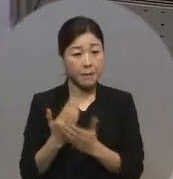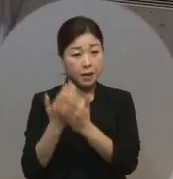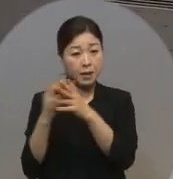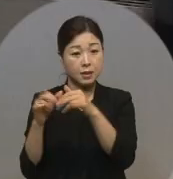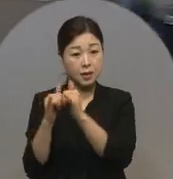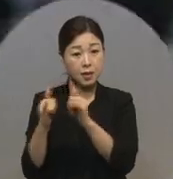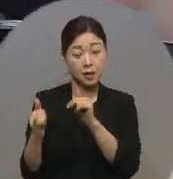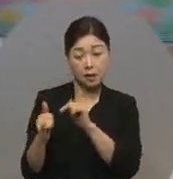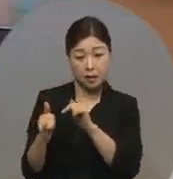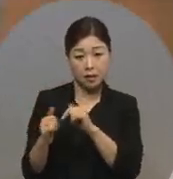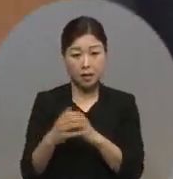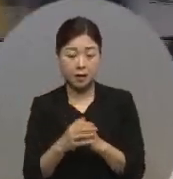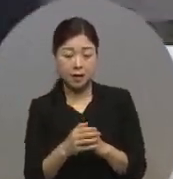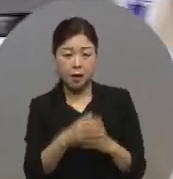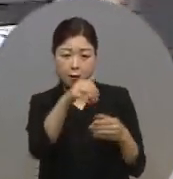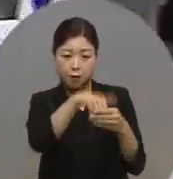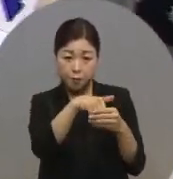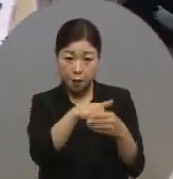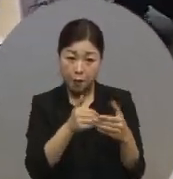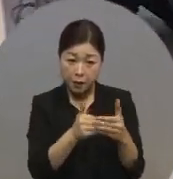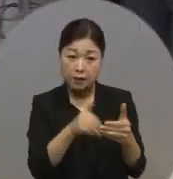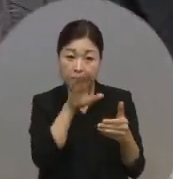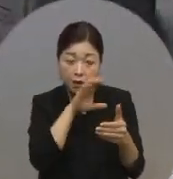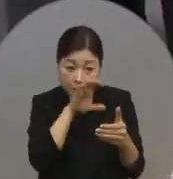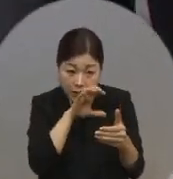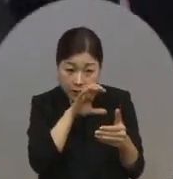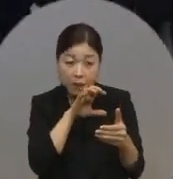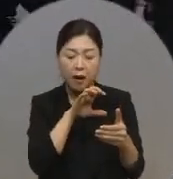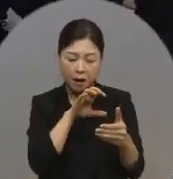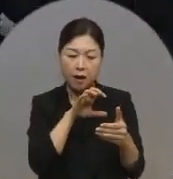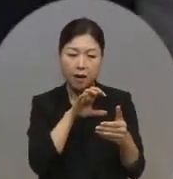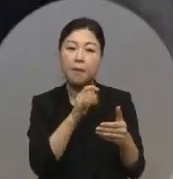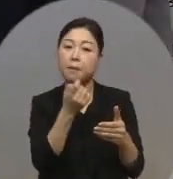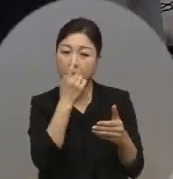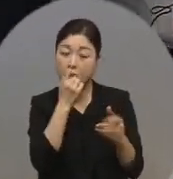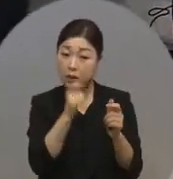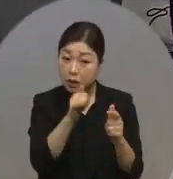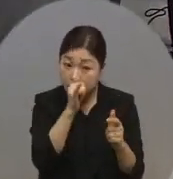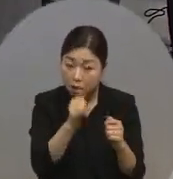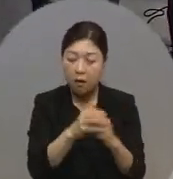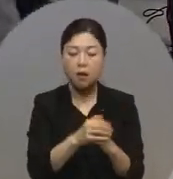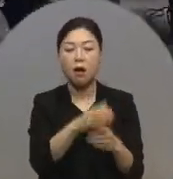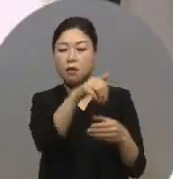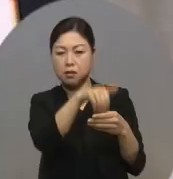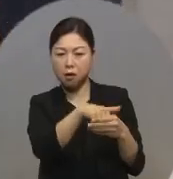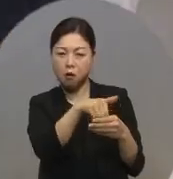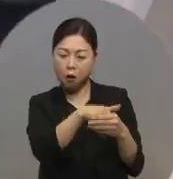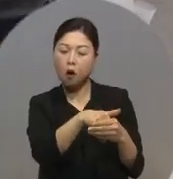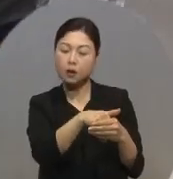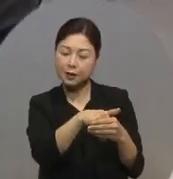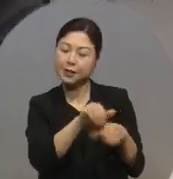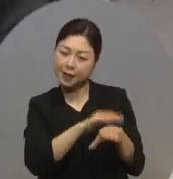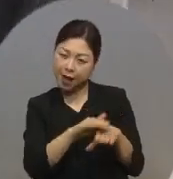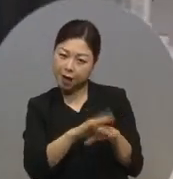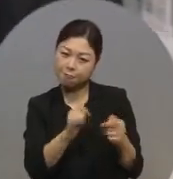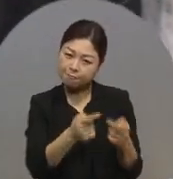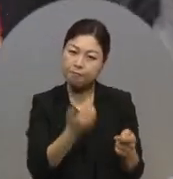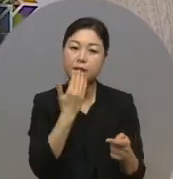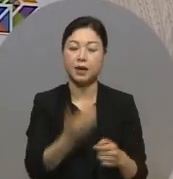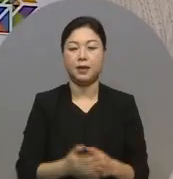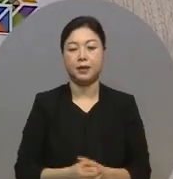과정을 연습하고 익힐 수 있는 기회가 있다면 선거를 조금 더 가깝게 참여할 수 있을 것이라는